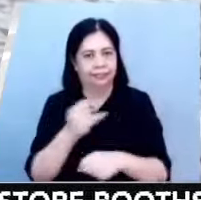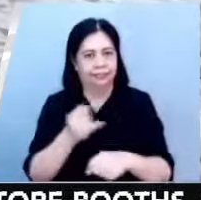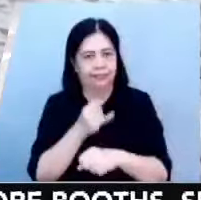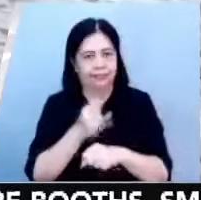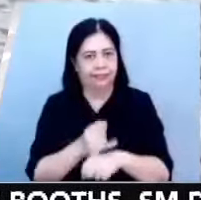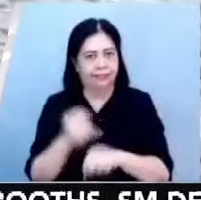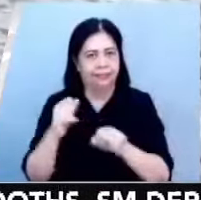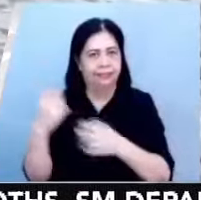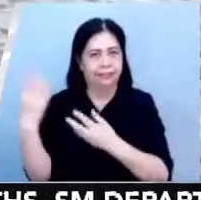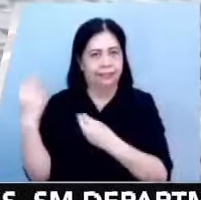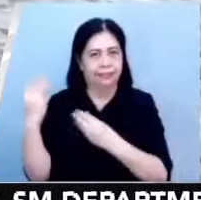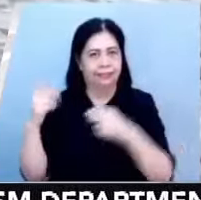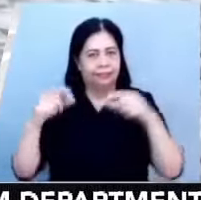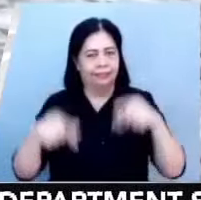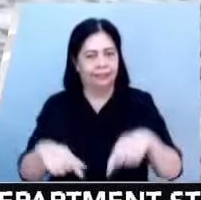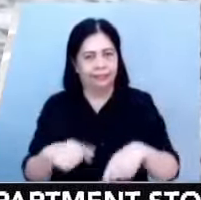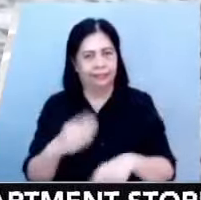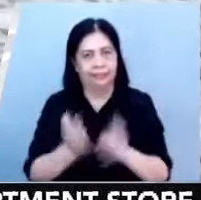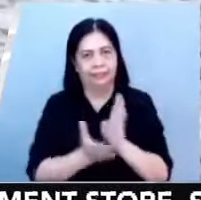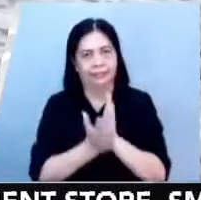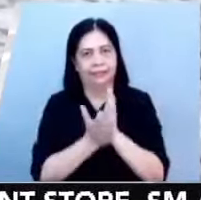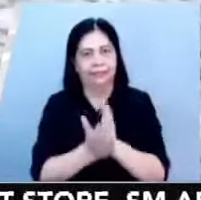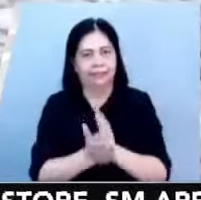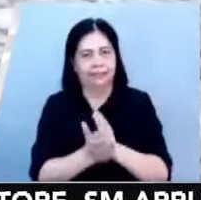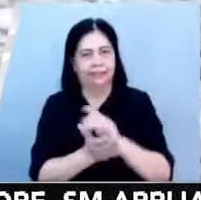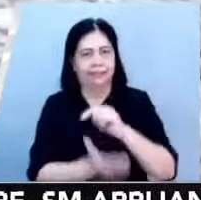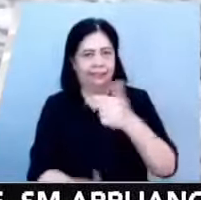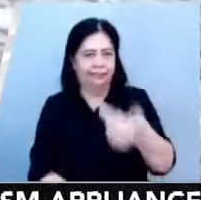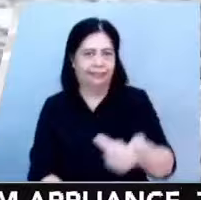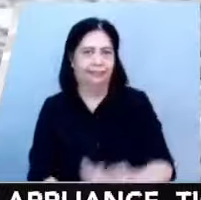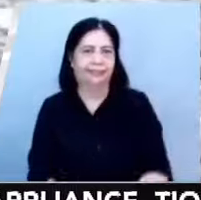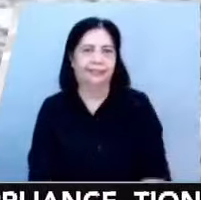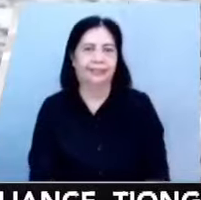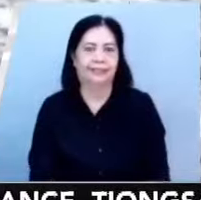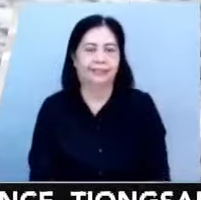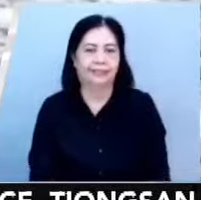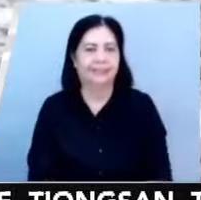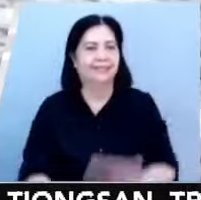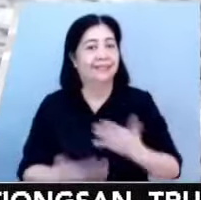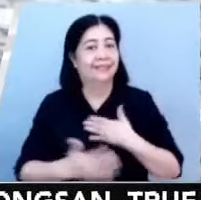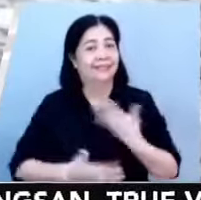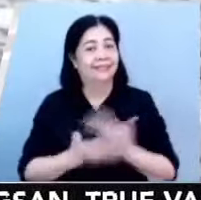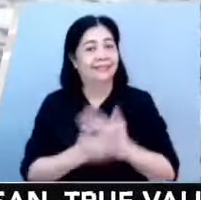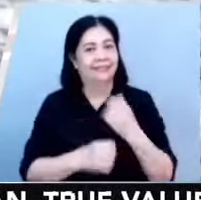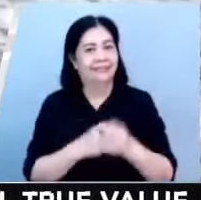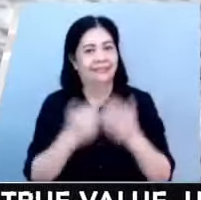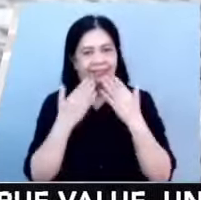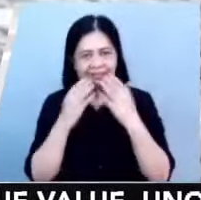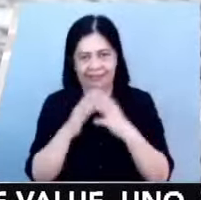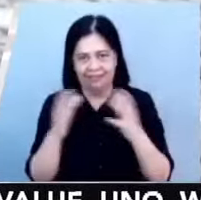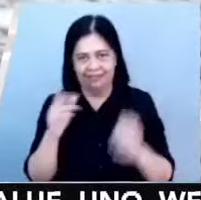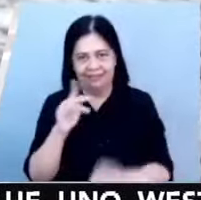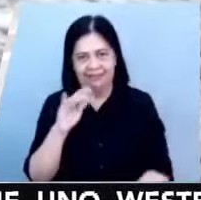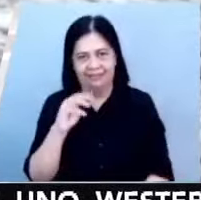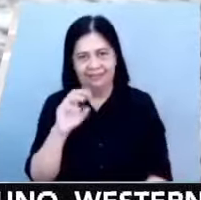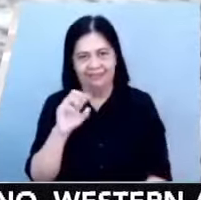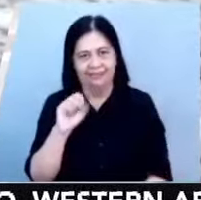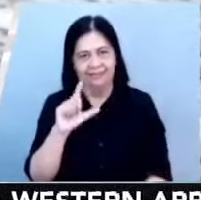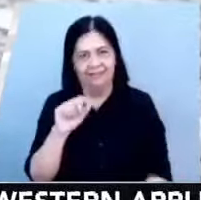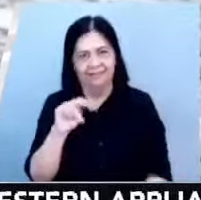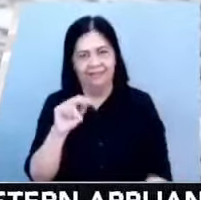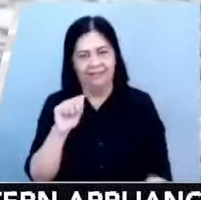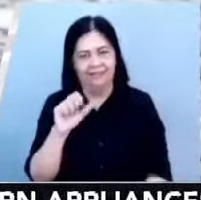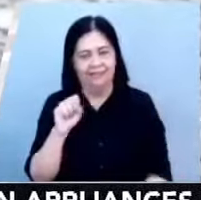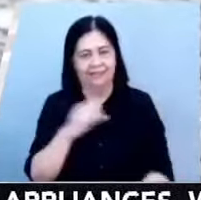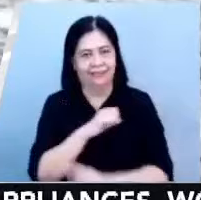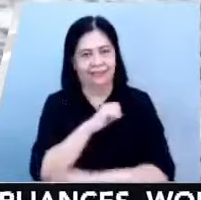mula dito sa isla ng Boracay. Tina? Happy New Year at maraming salamat, Kim Salinas ng GMA Regional TV